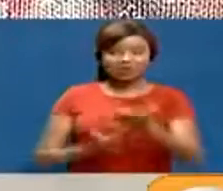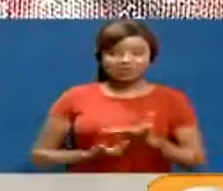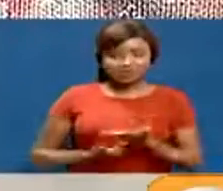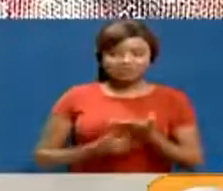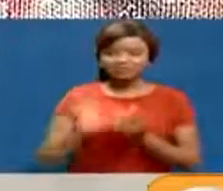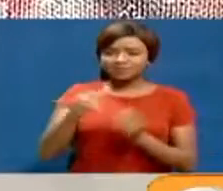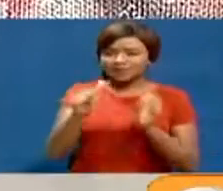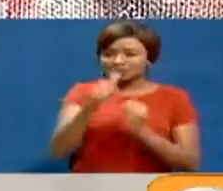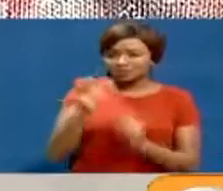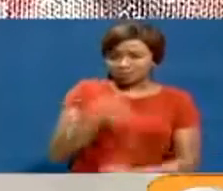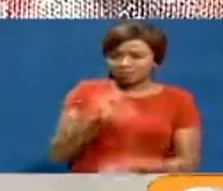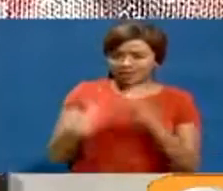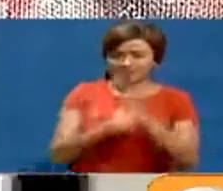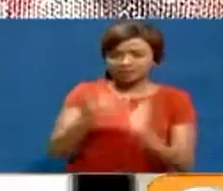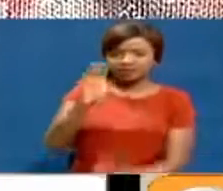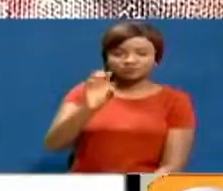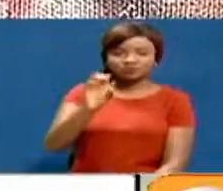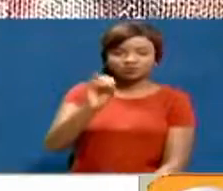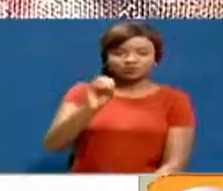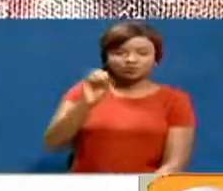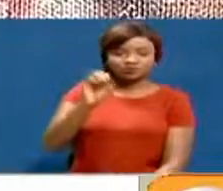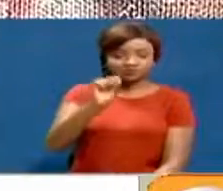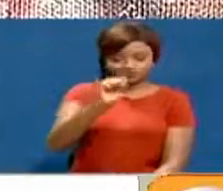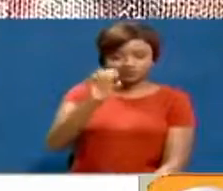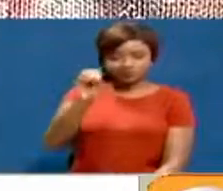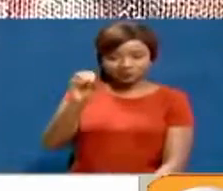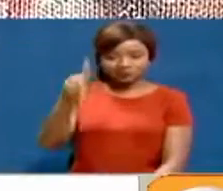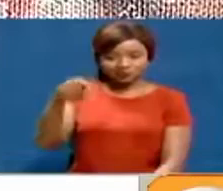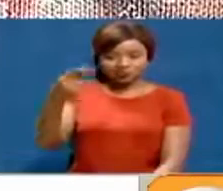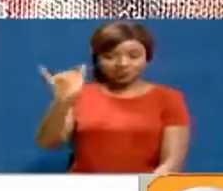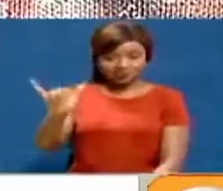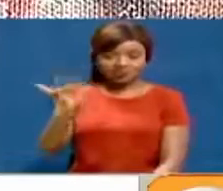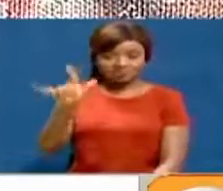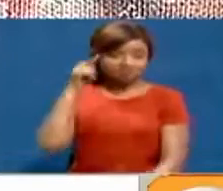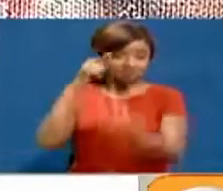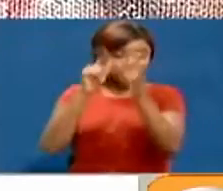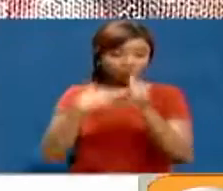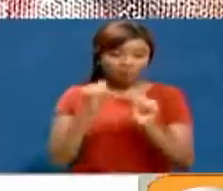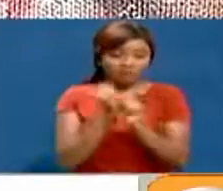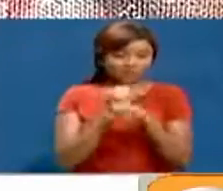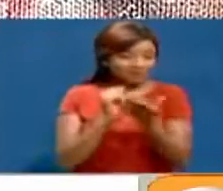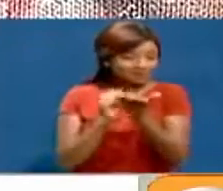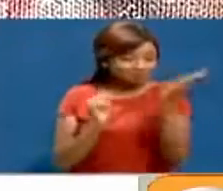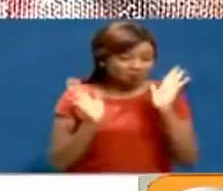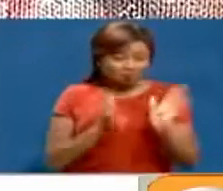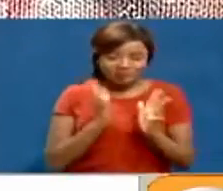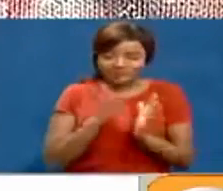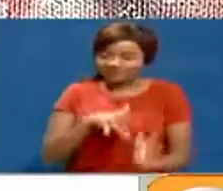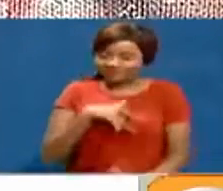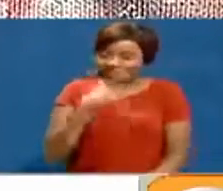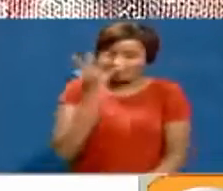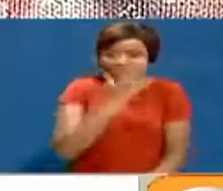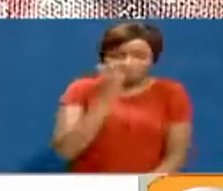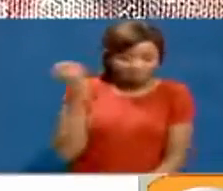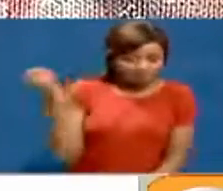Sophie Hiuhu alijitwika majukumu ya kuhakikisha kuwa kila mwanamke anajihisi mrembo na mwenye thamani. Baada ya kupitia